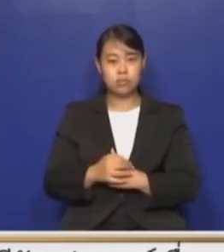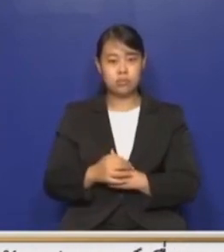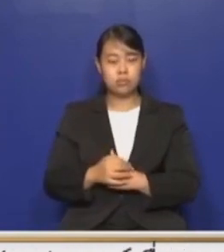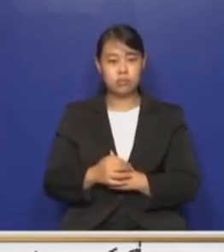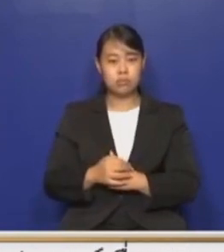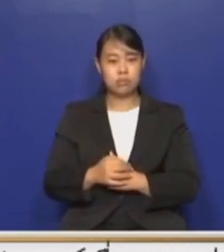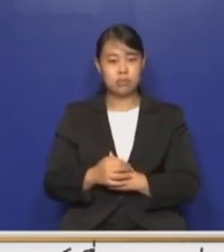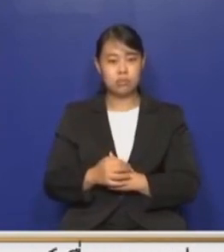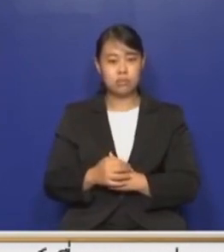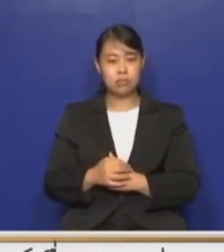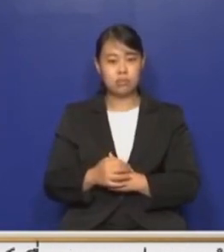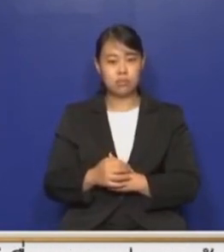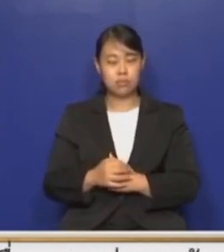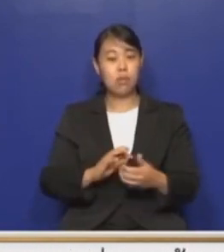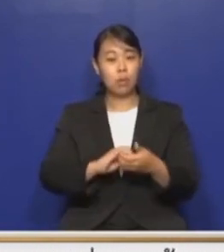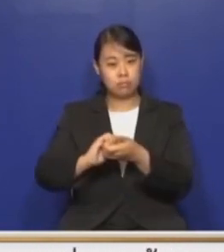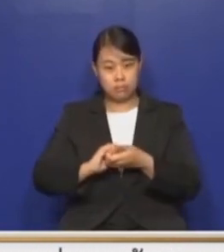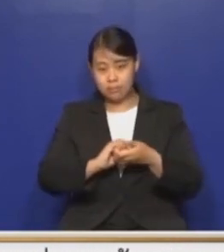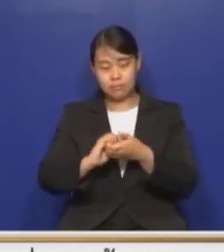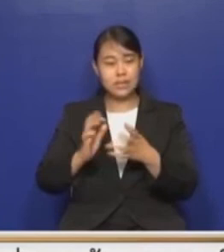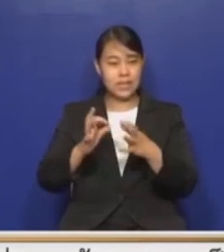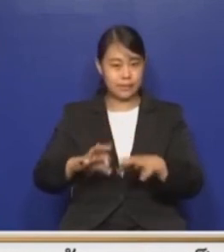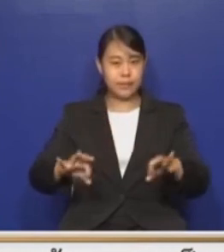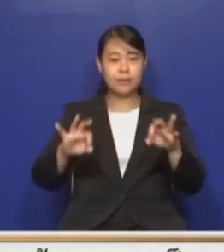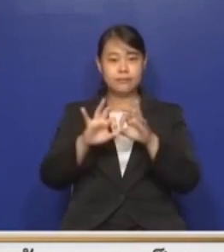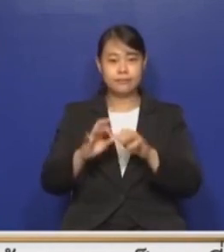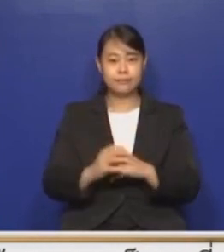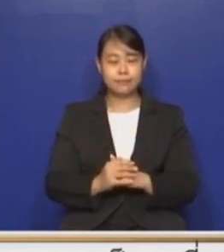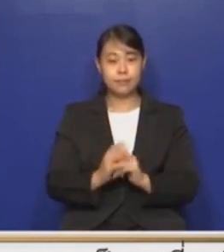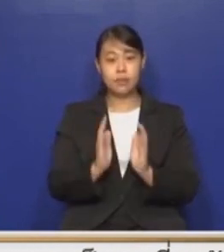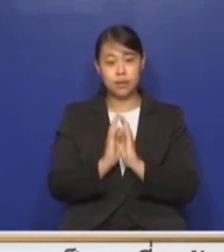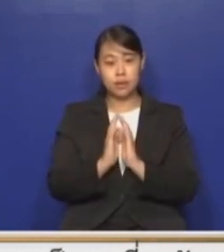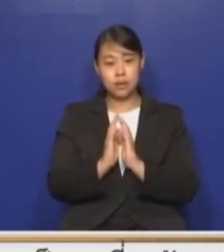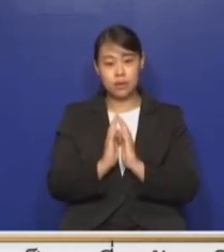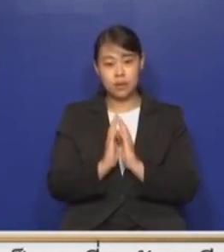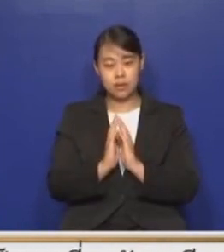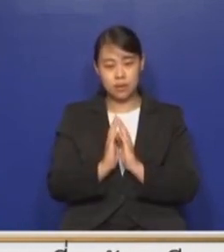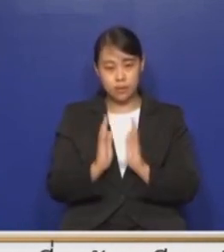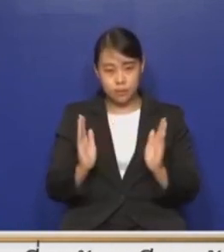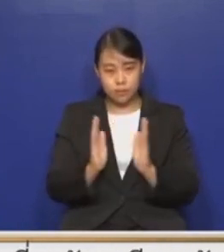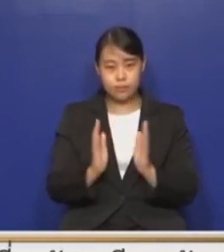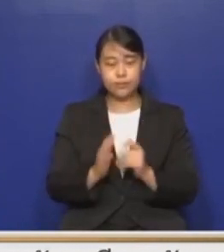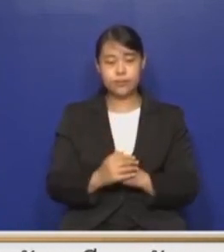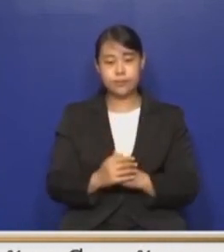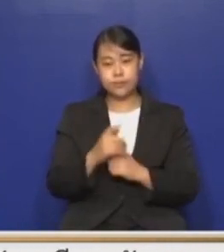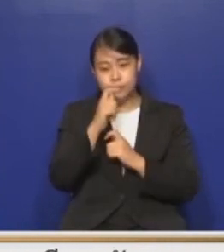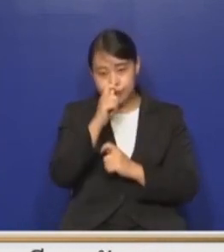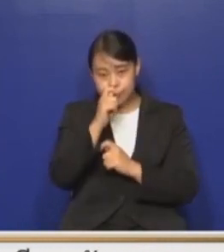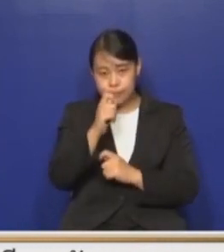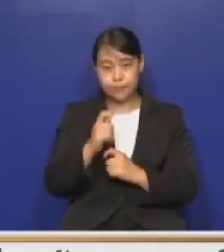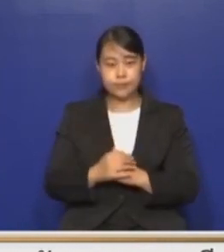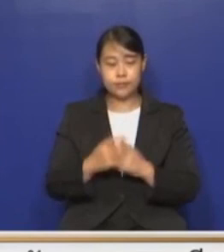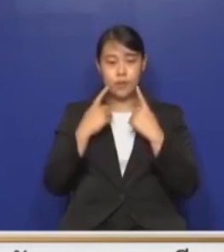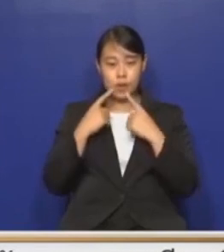ท่านท่านท่านท่านทานท่าน่